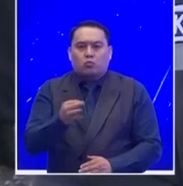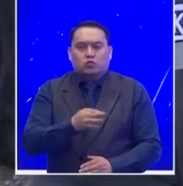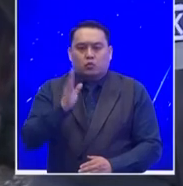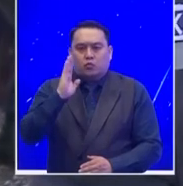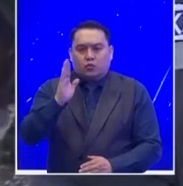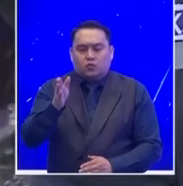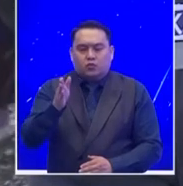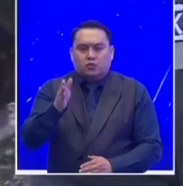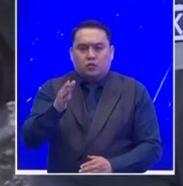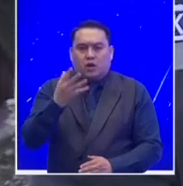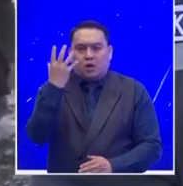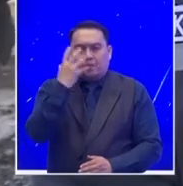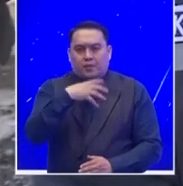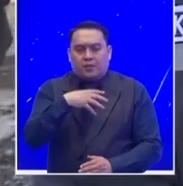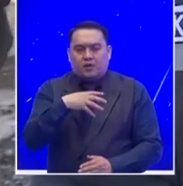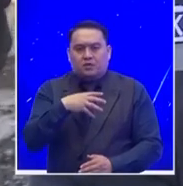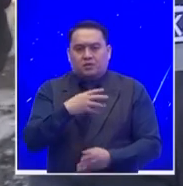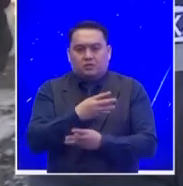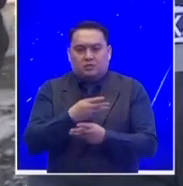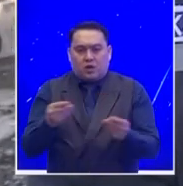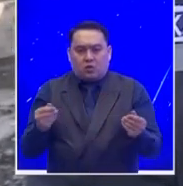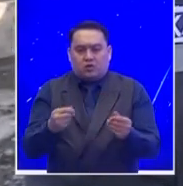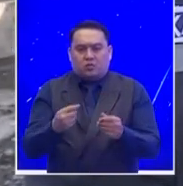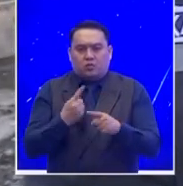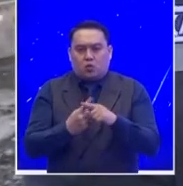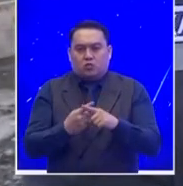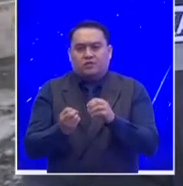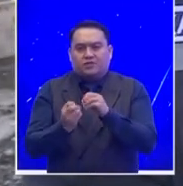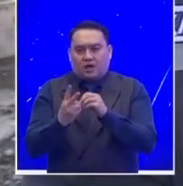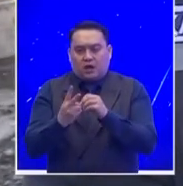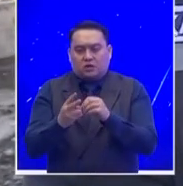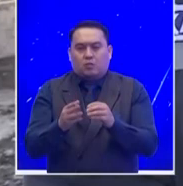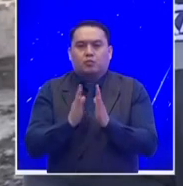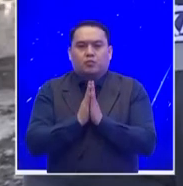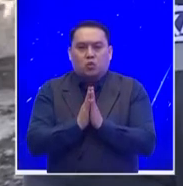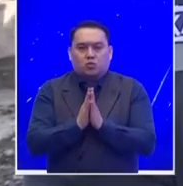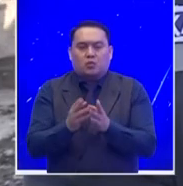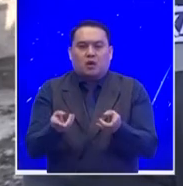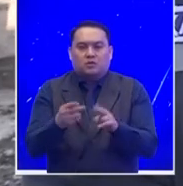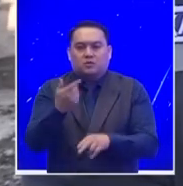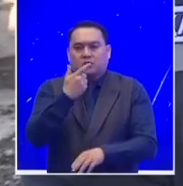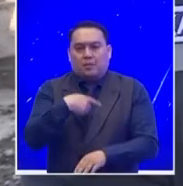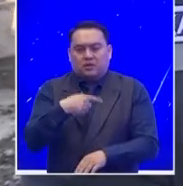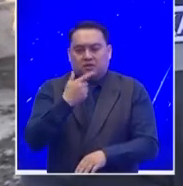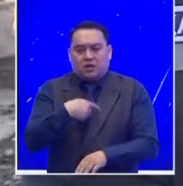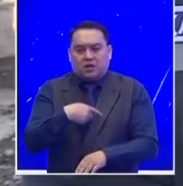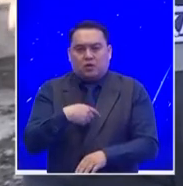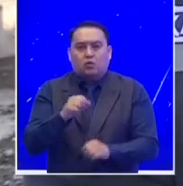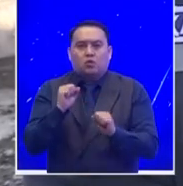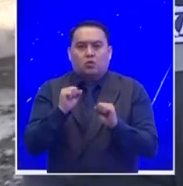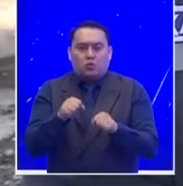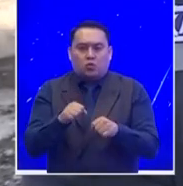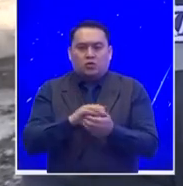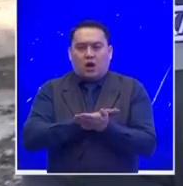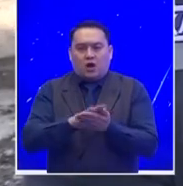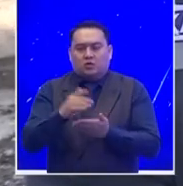ожидается потепление плюс 12 и выше. В связи с этим просим граждан самостоятельно, кто может,